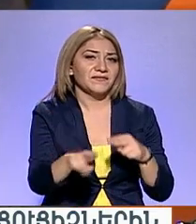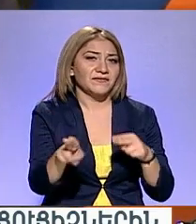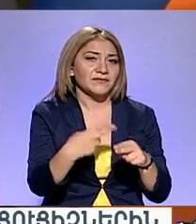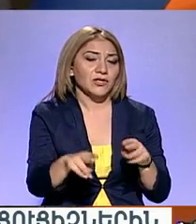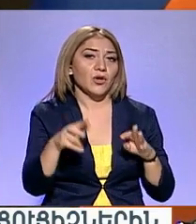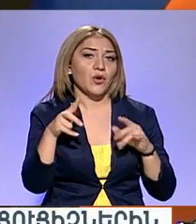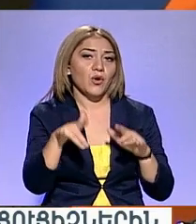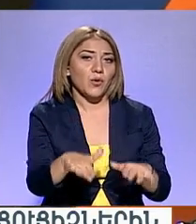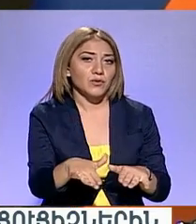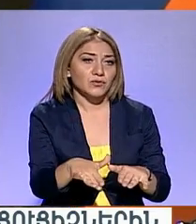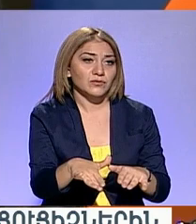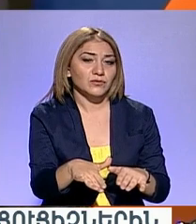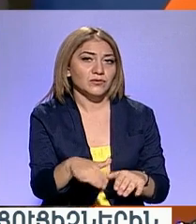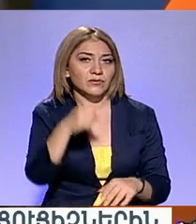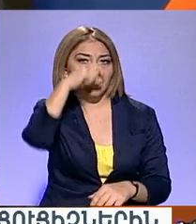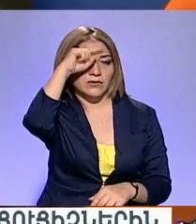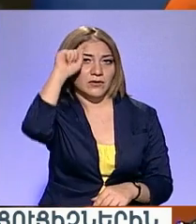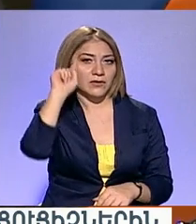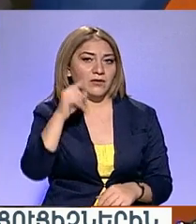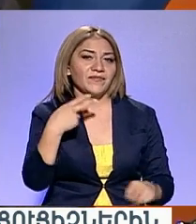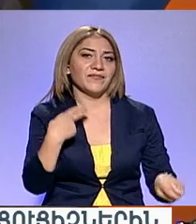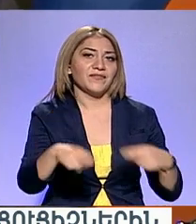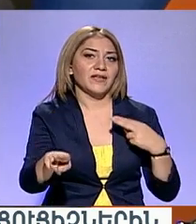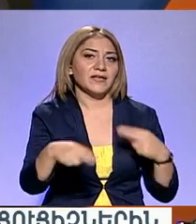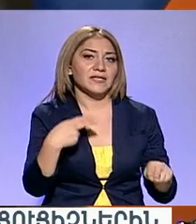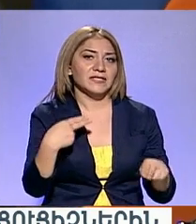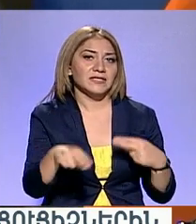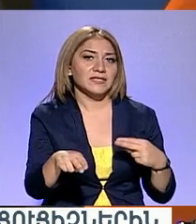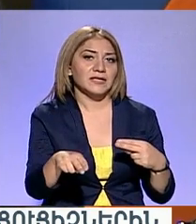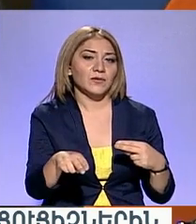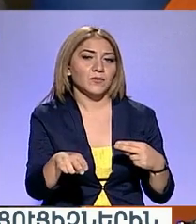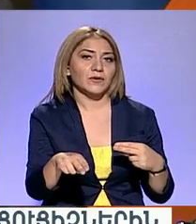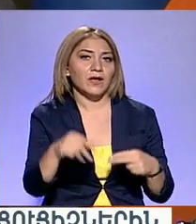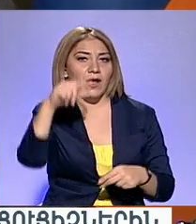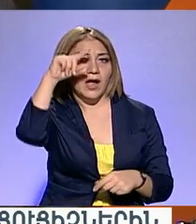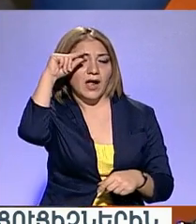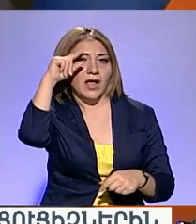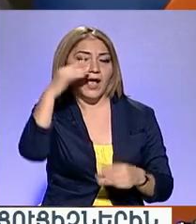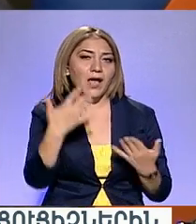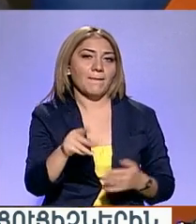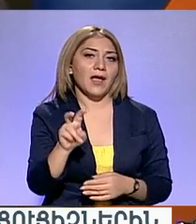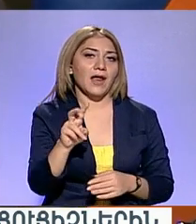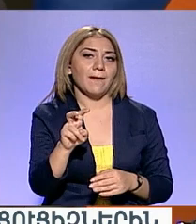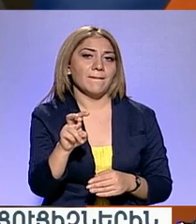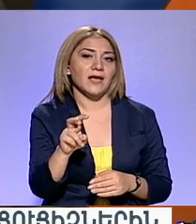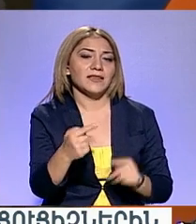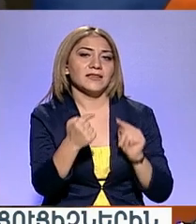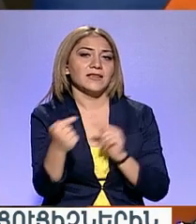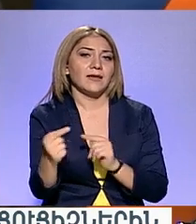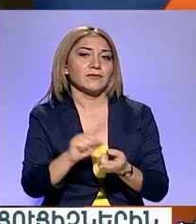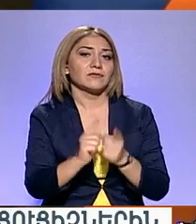գործողություն չի լինելու Ադրբեջանի ագրեսիվ գործողություն ընդդեմ Հայաստանի կամ Ղարաբաղի, դա լինելու